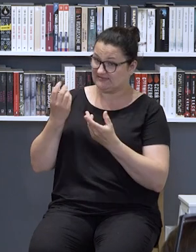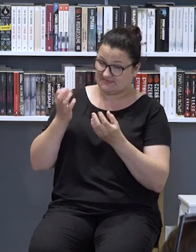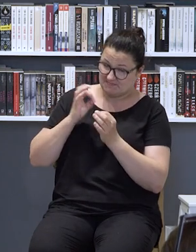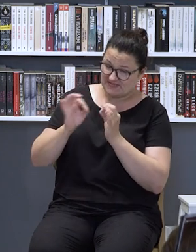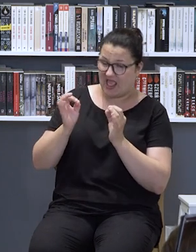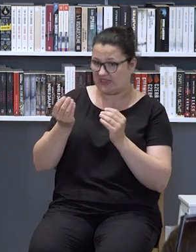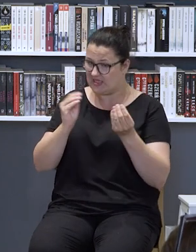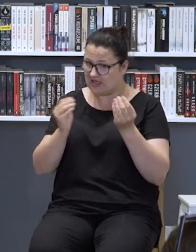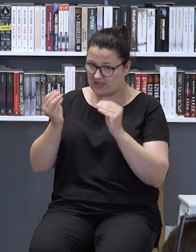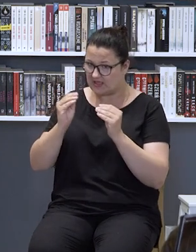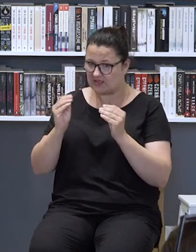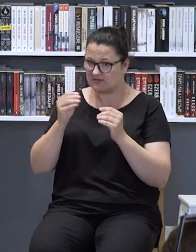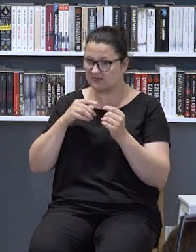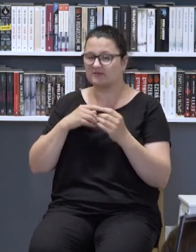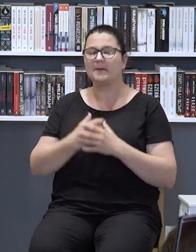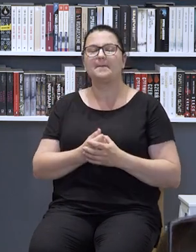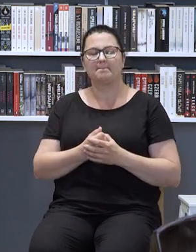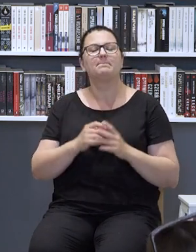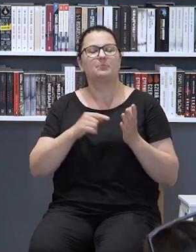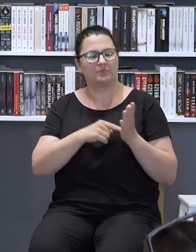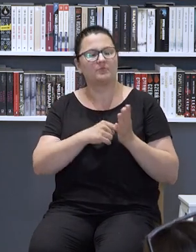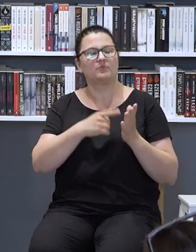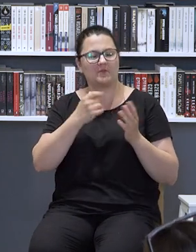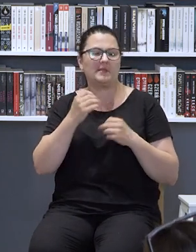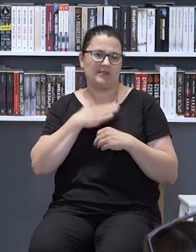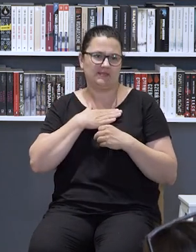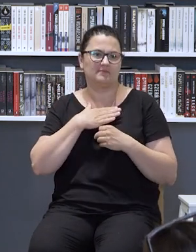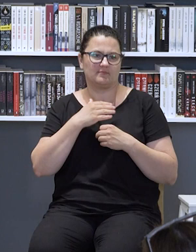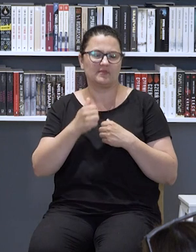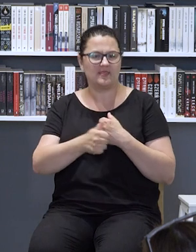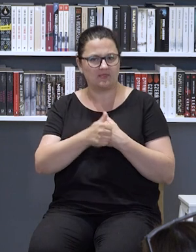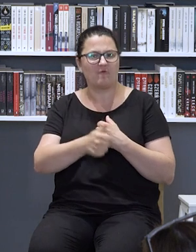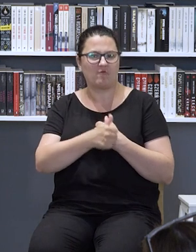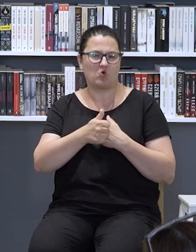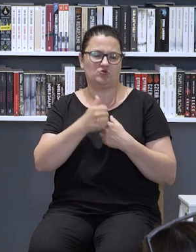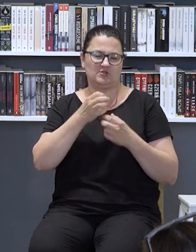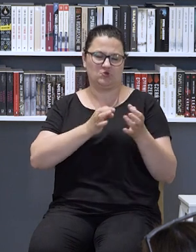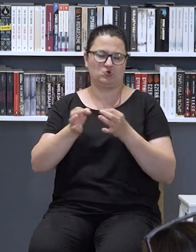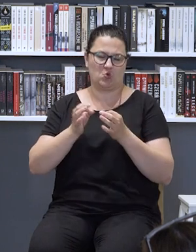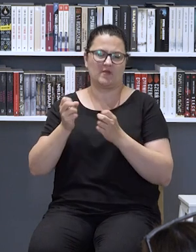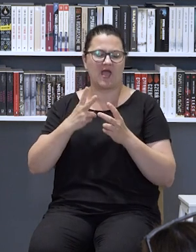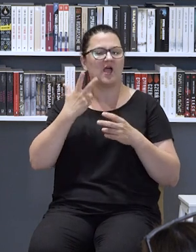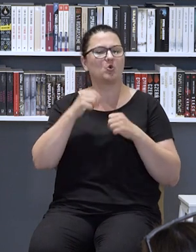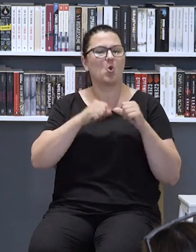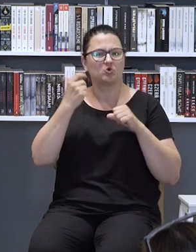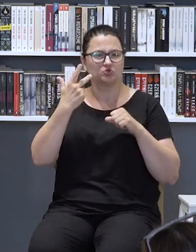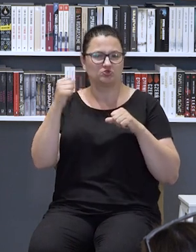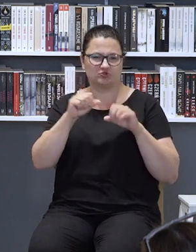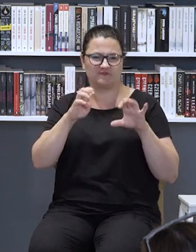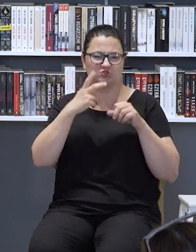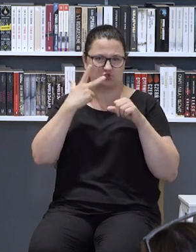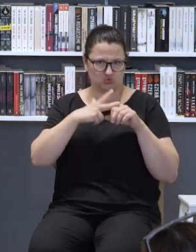jest gra z nie, to jest... To jest poparte tym, co się wydarzyło w historii. To był 38 rok, kiedy